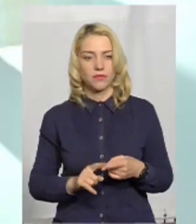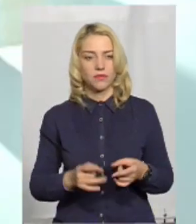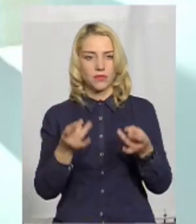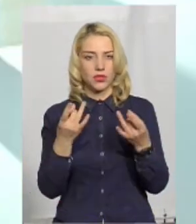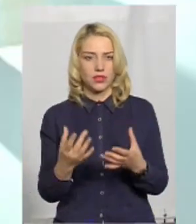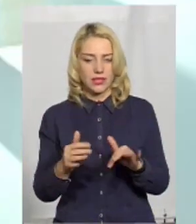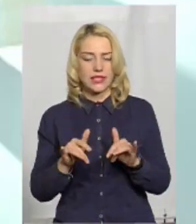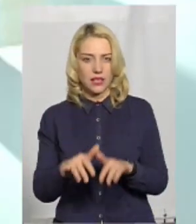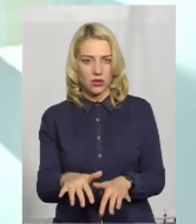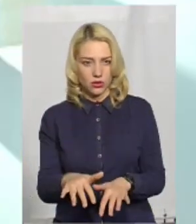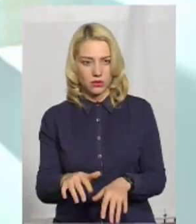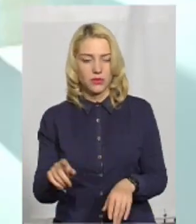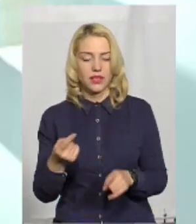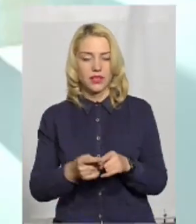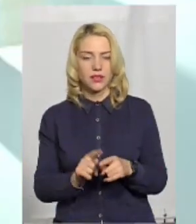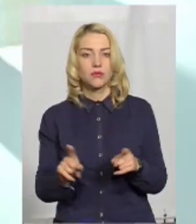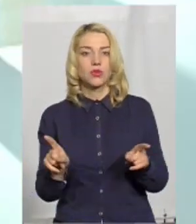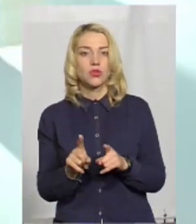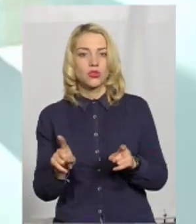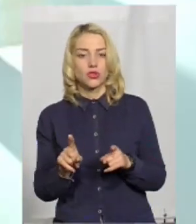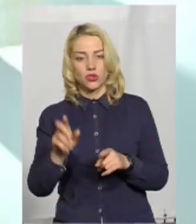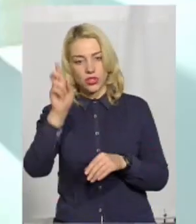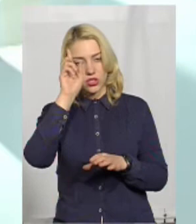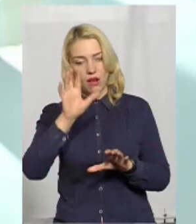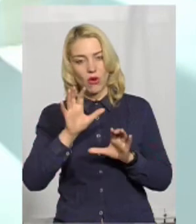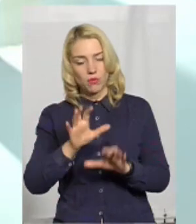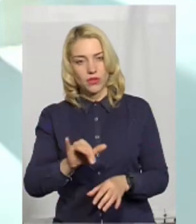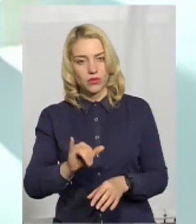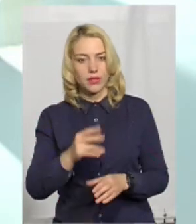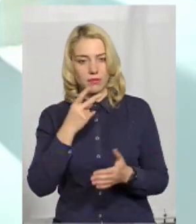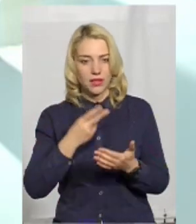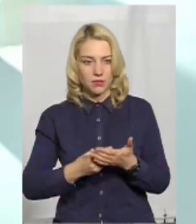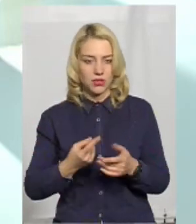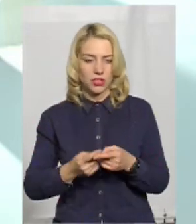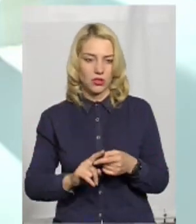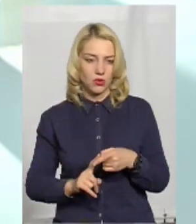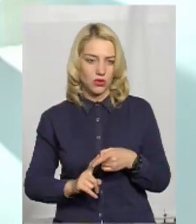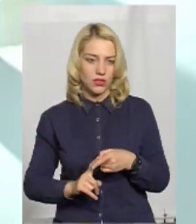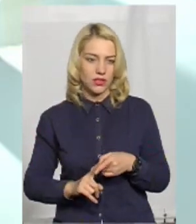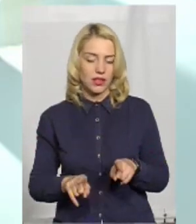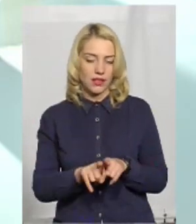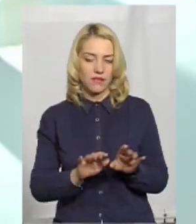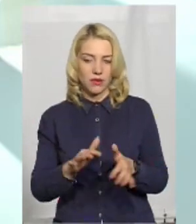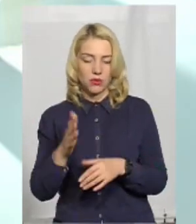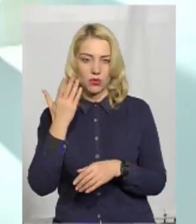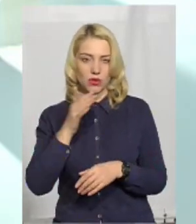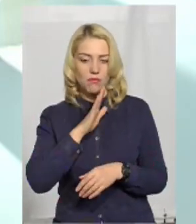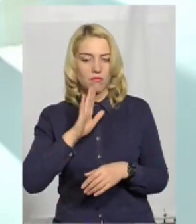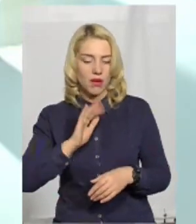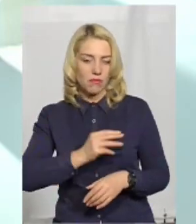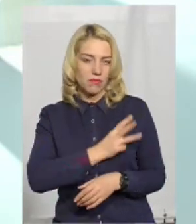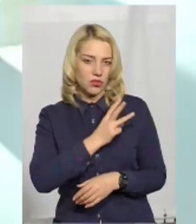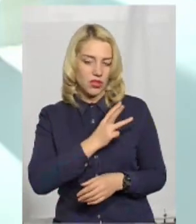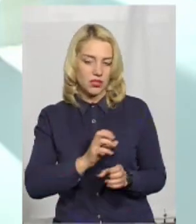превентивним заходам і тим, що все-таки держава опікується і передбачає оці такі випадки, коли мама має намір